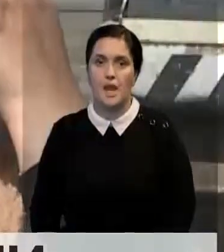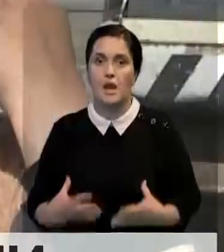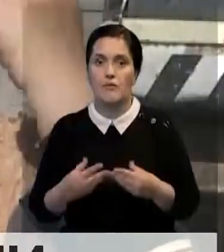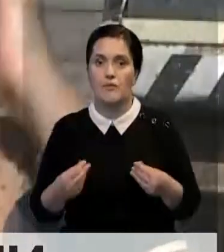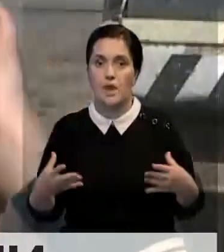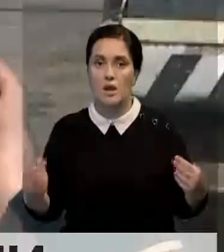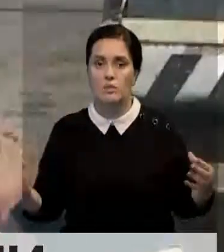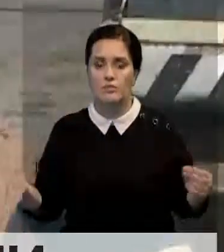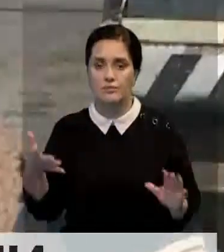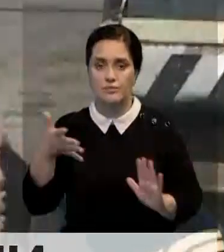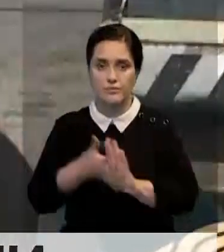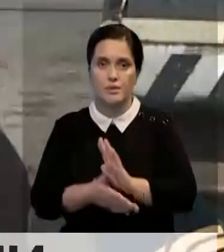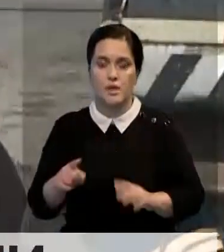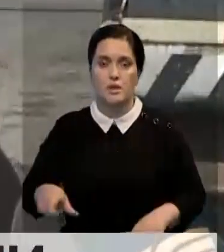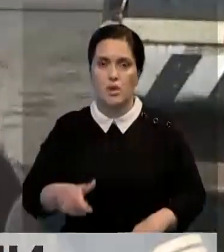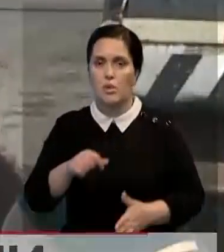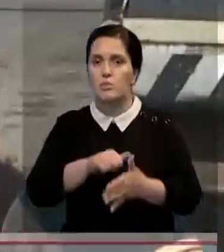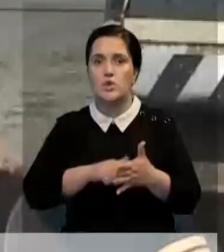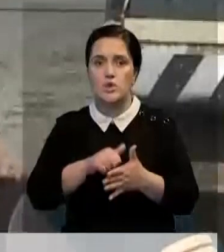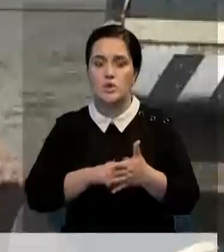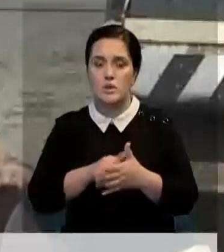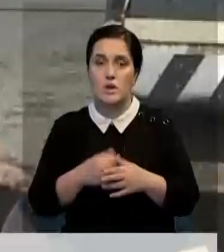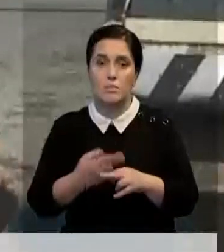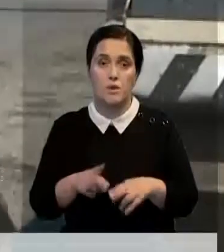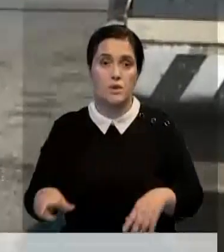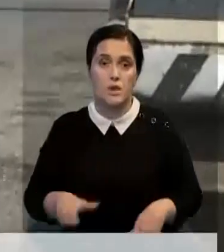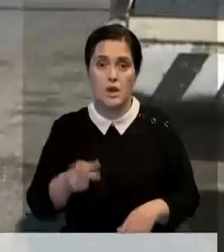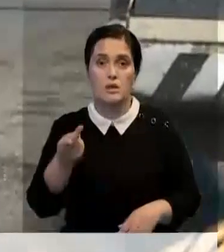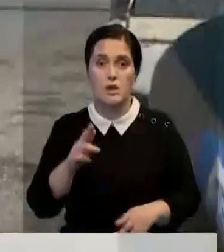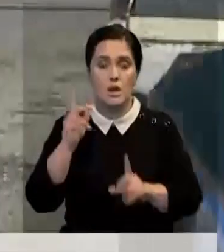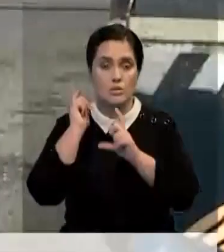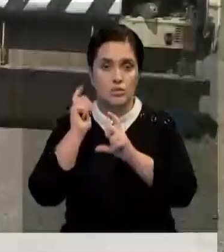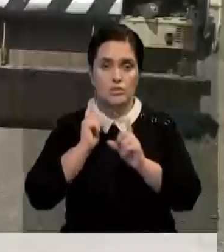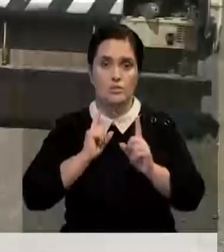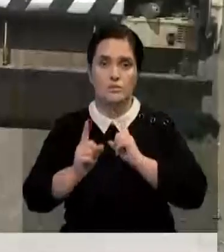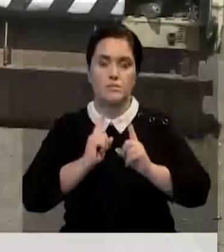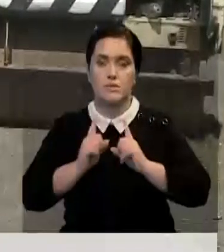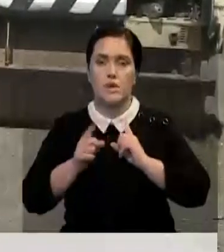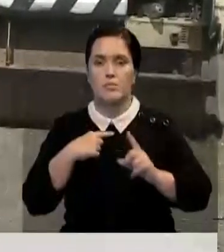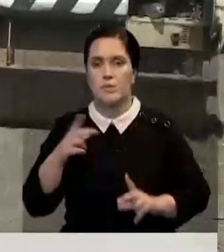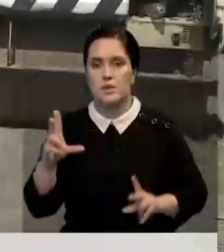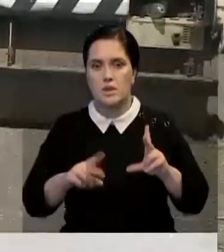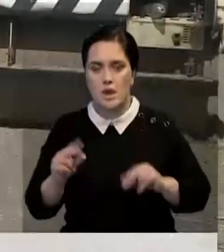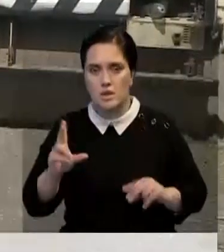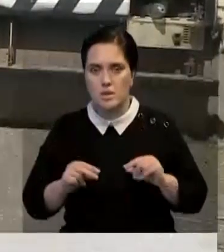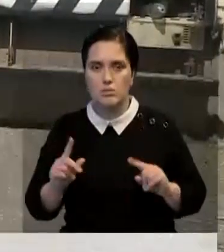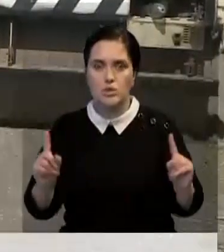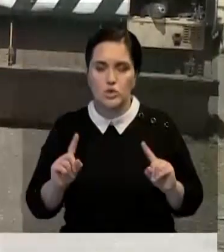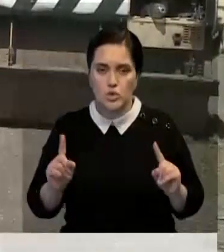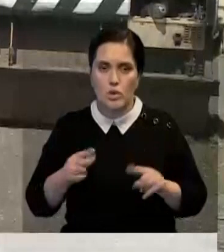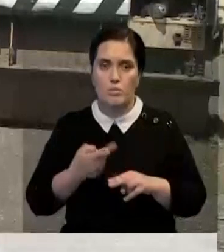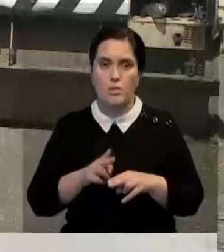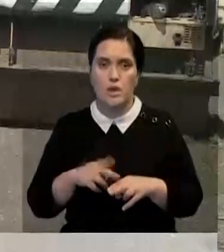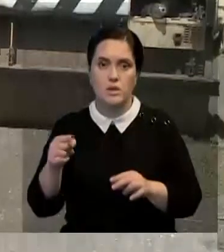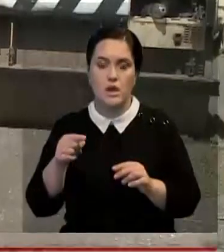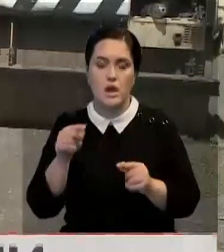потекла дорога по причине того, что здесь основная дорога для большегрузных машин. Мы надеемся, что